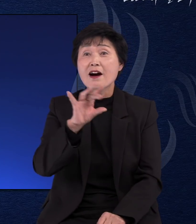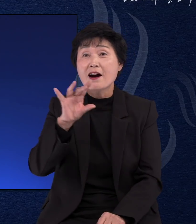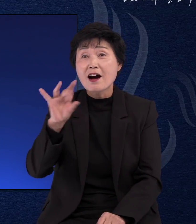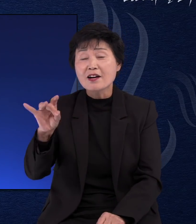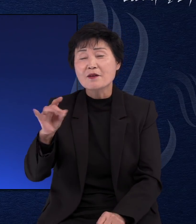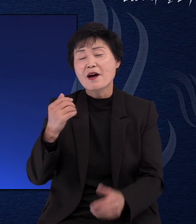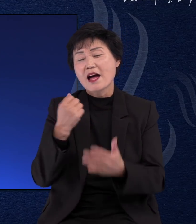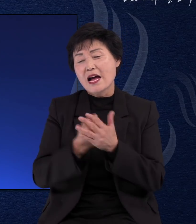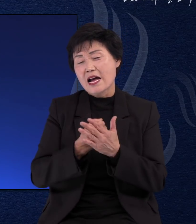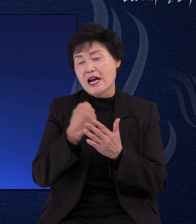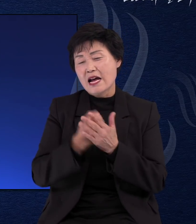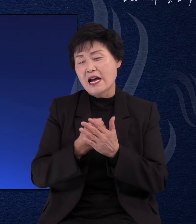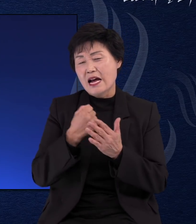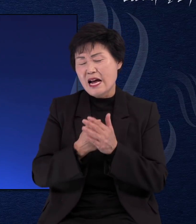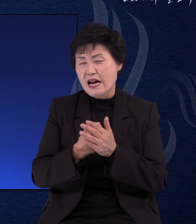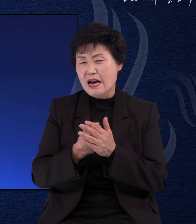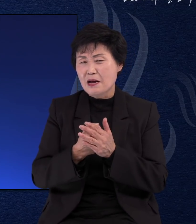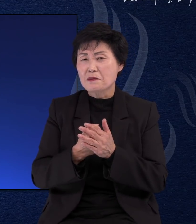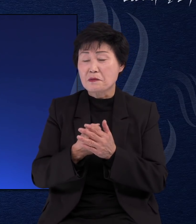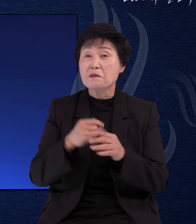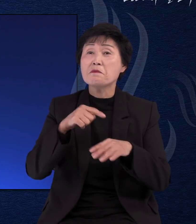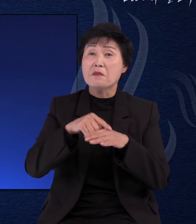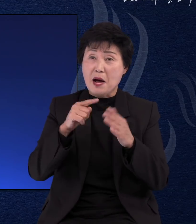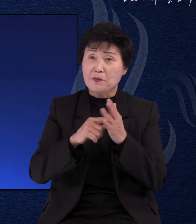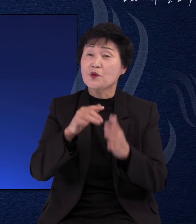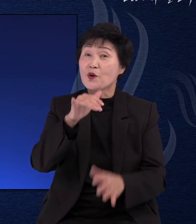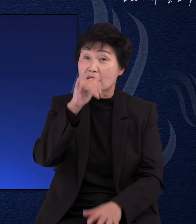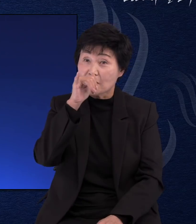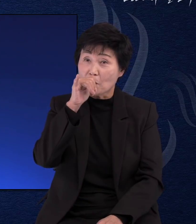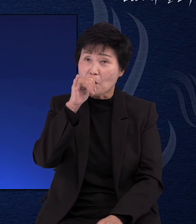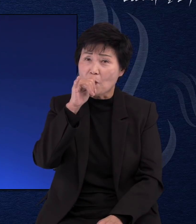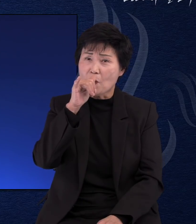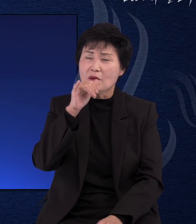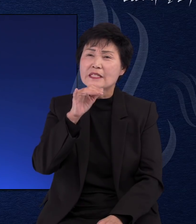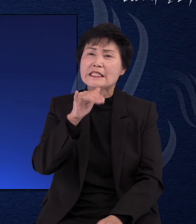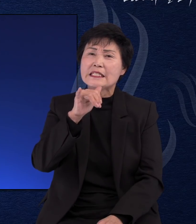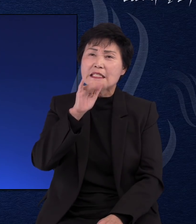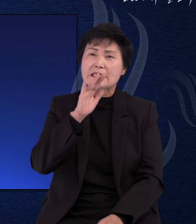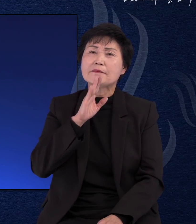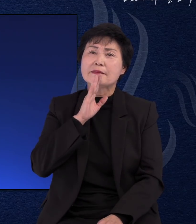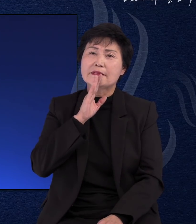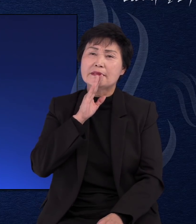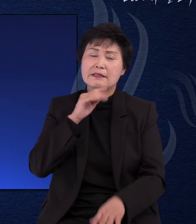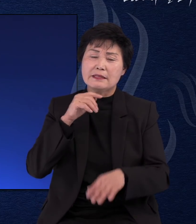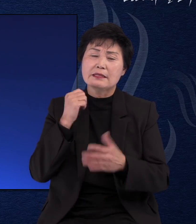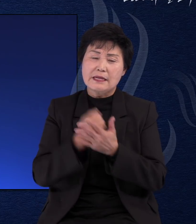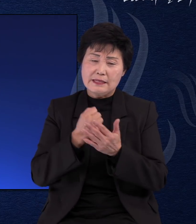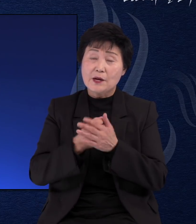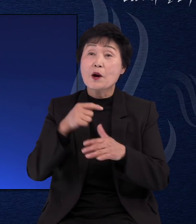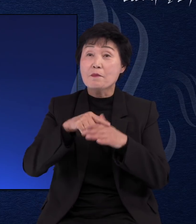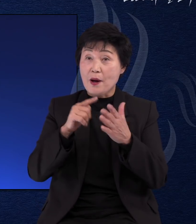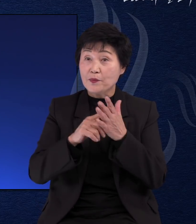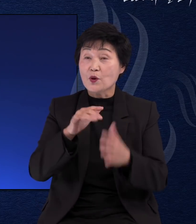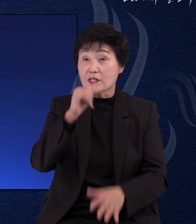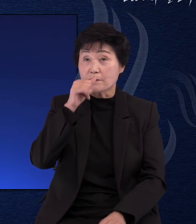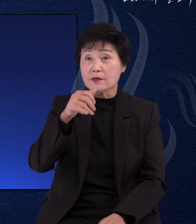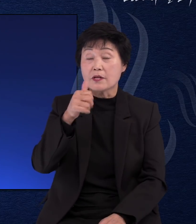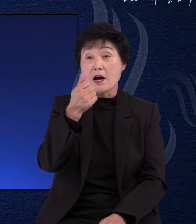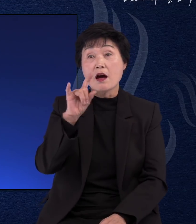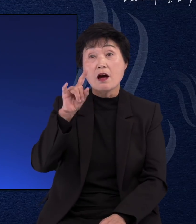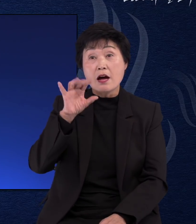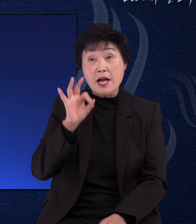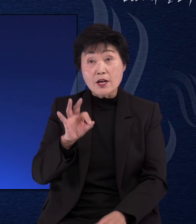아쉬운 마음에 이런저런 이야기를 하는 일들을 보면서 참 안타까움이 있습니다. 사도행전 9장에 보면 사울이라고 하는